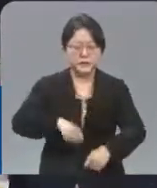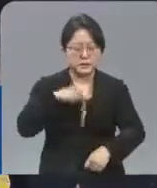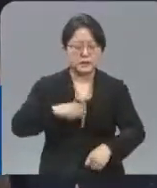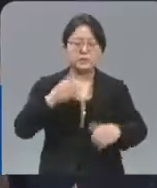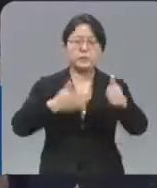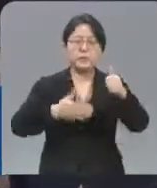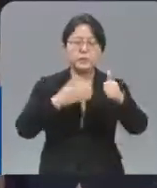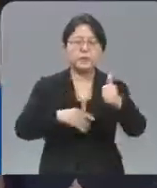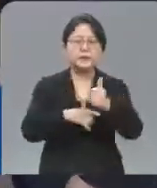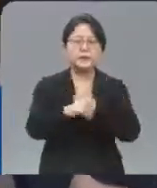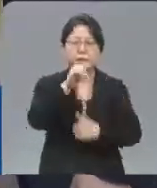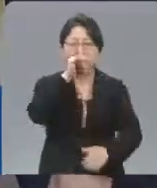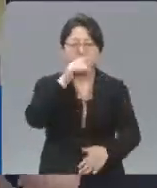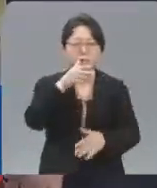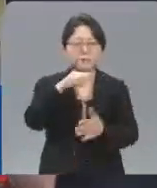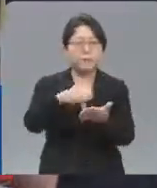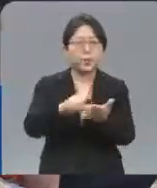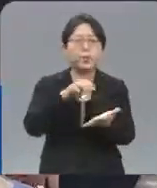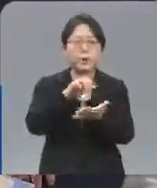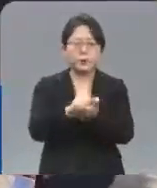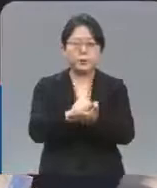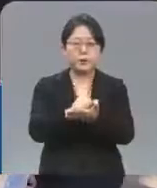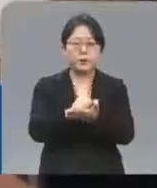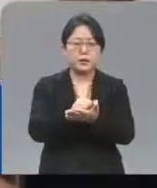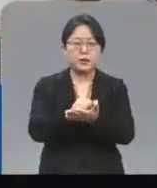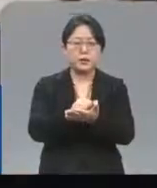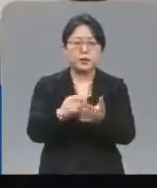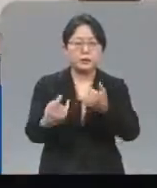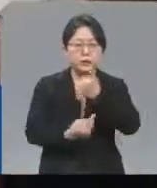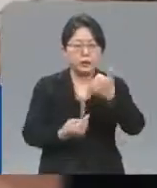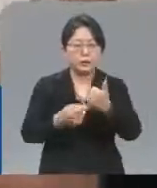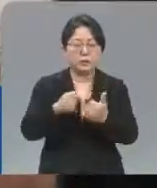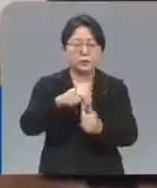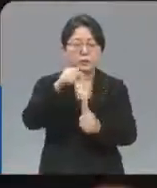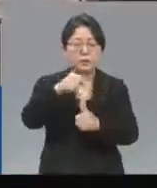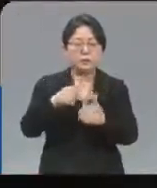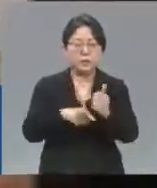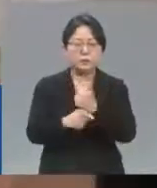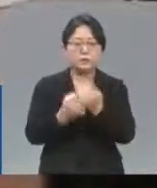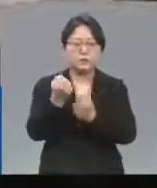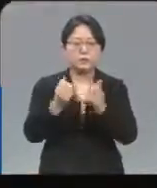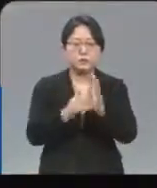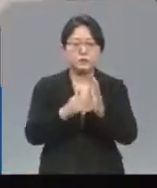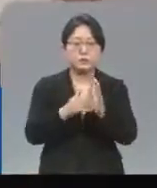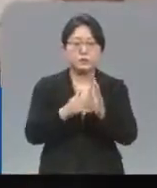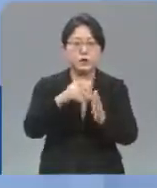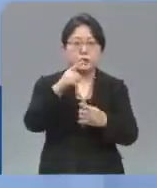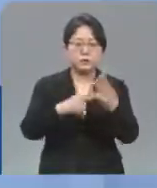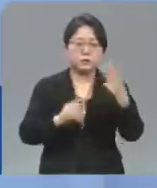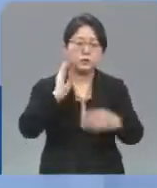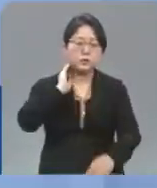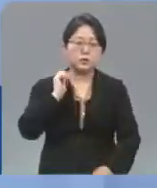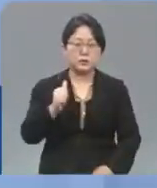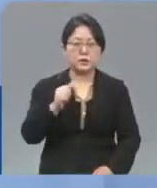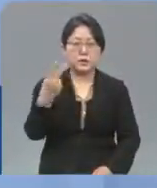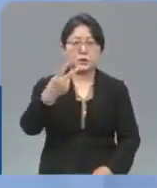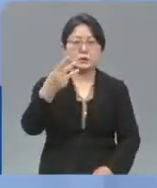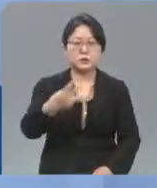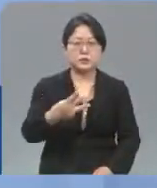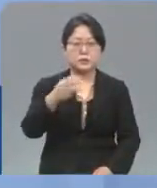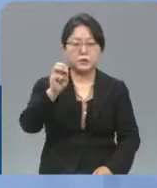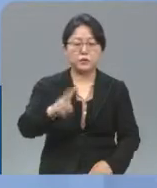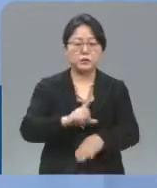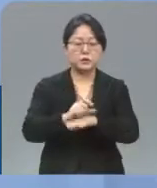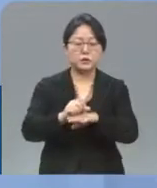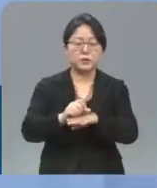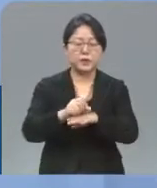호소로 의미 있는 결과를 만들었다며 비대위원 선임 이유를 밝혔습니다. 주 전 후보는 윤석열 대통령이 2003년